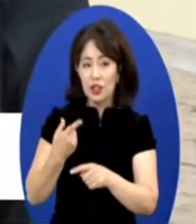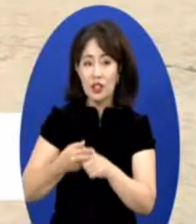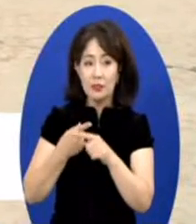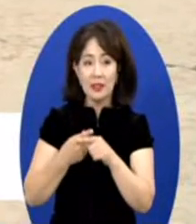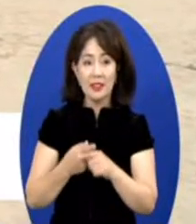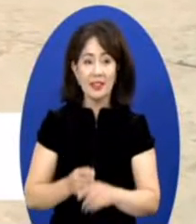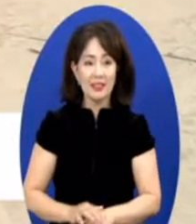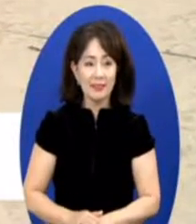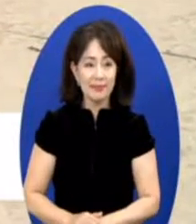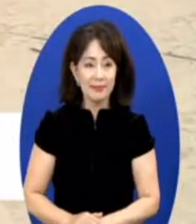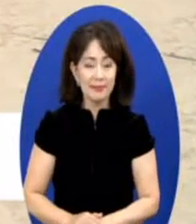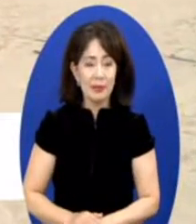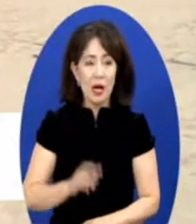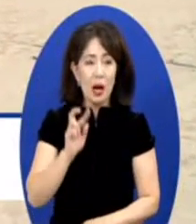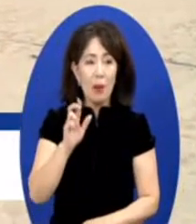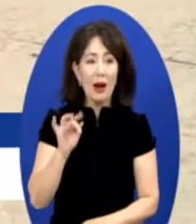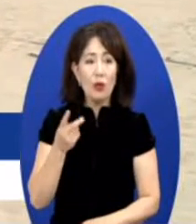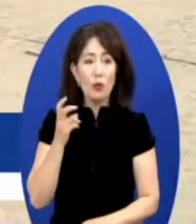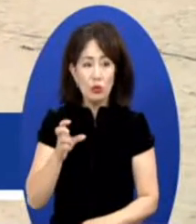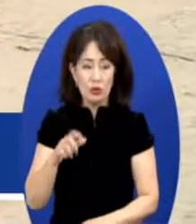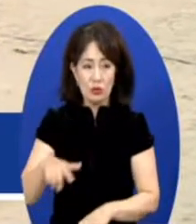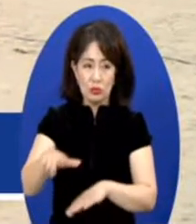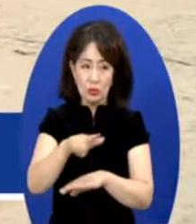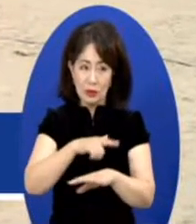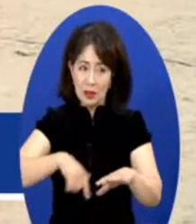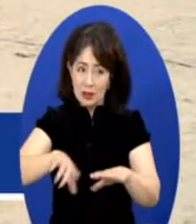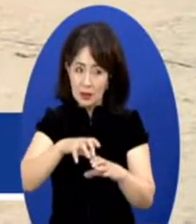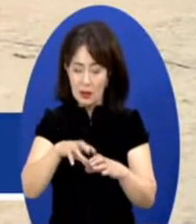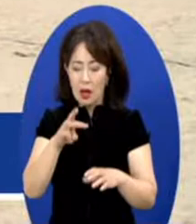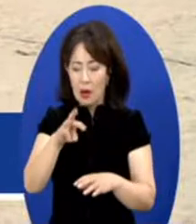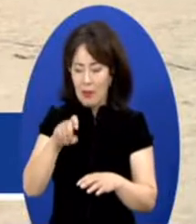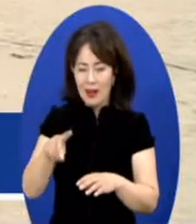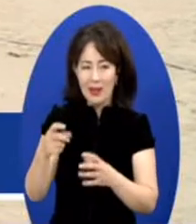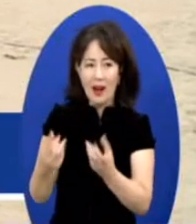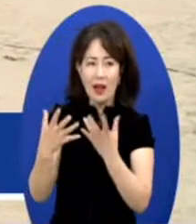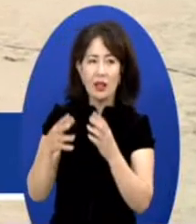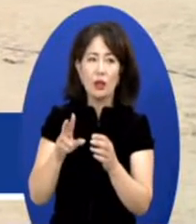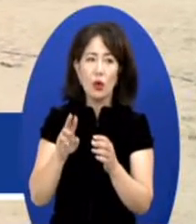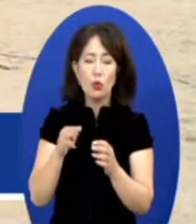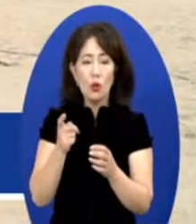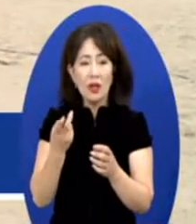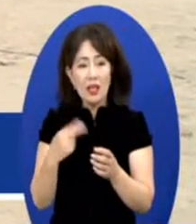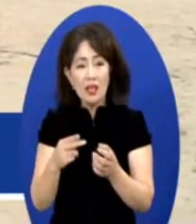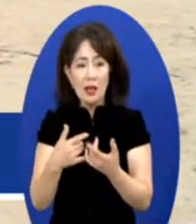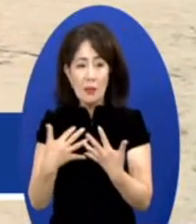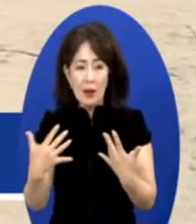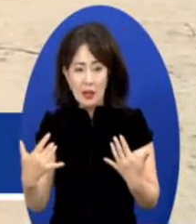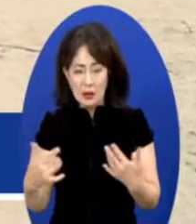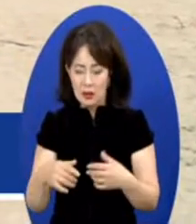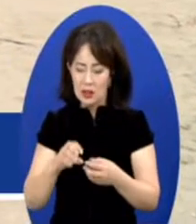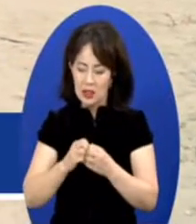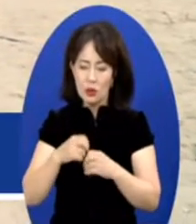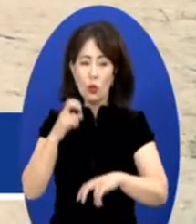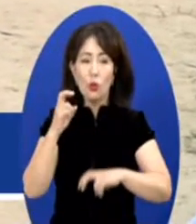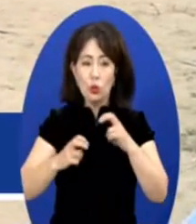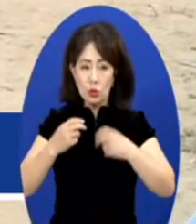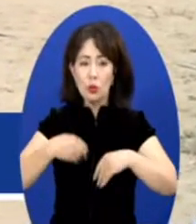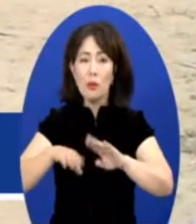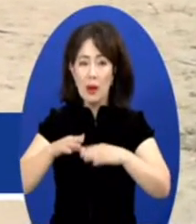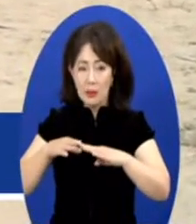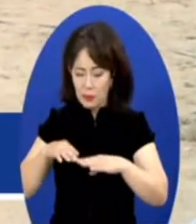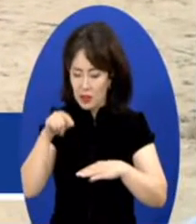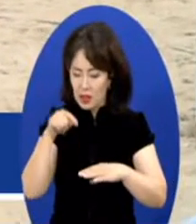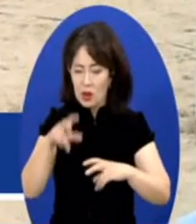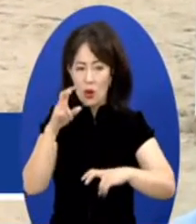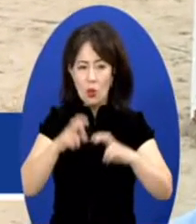харж байгаа юм шиг. Замун одоо бас баруун бүс нутгийн малын гаралтай түүхийг одоо боловсруулах үйлдвэрүүд барьж байгаа гэж.